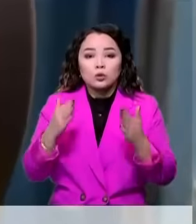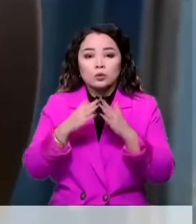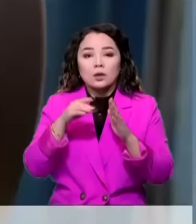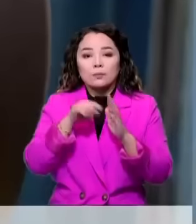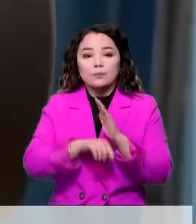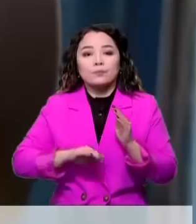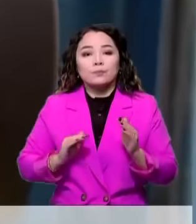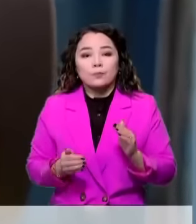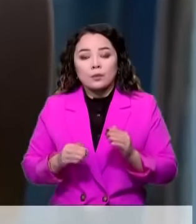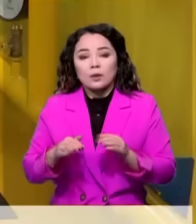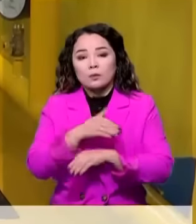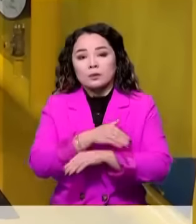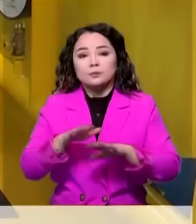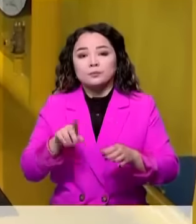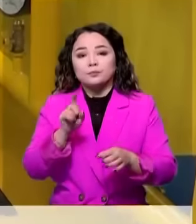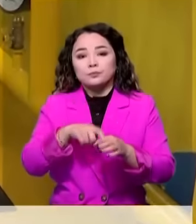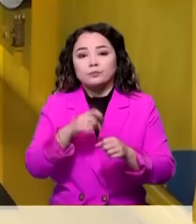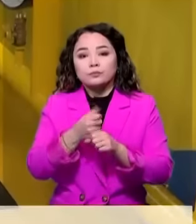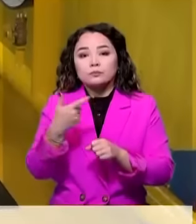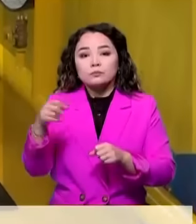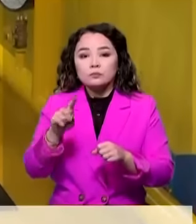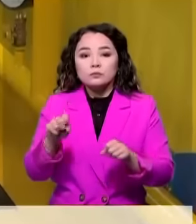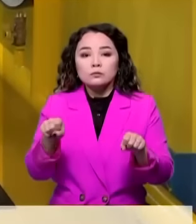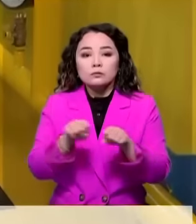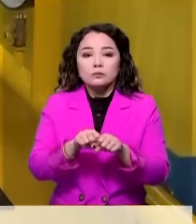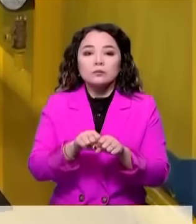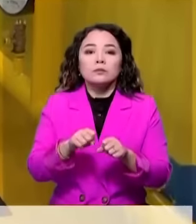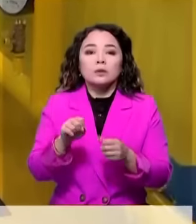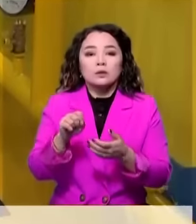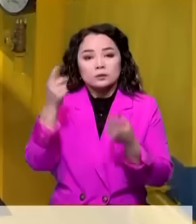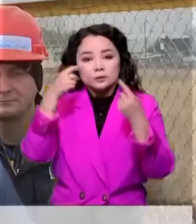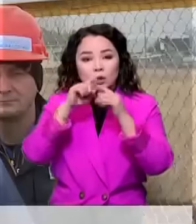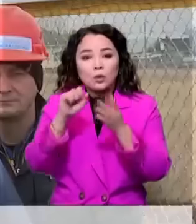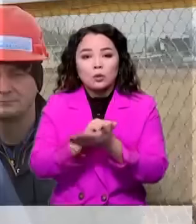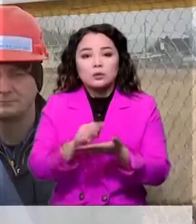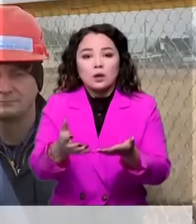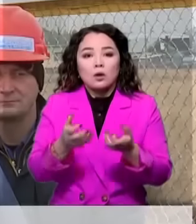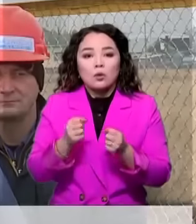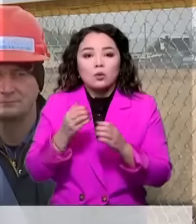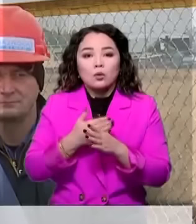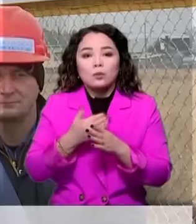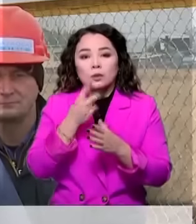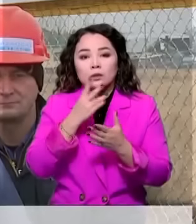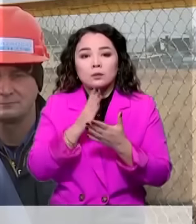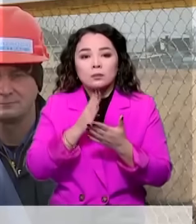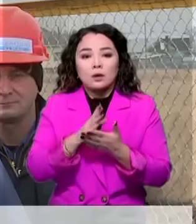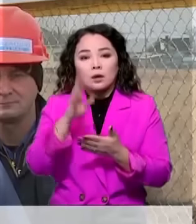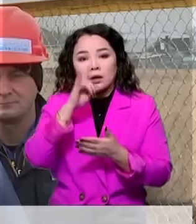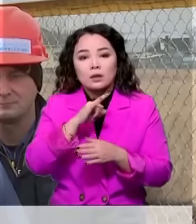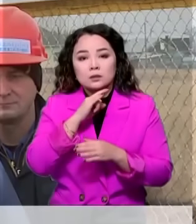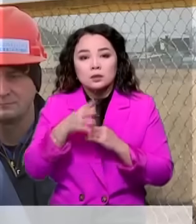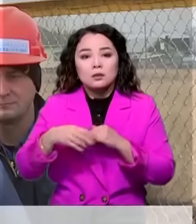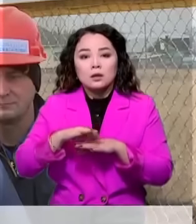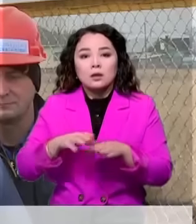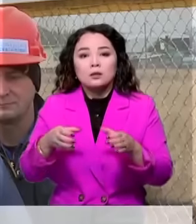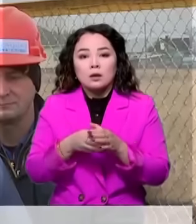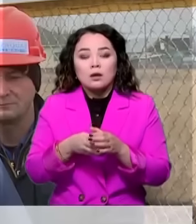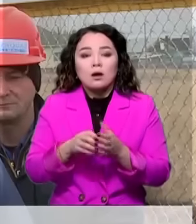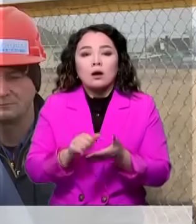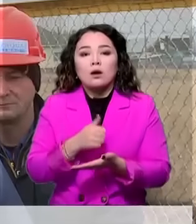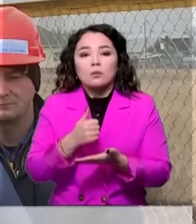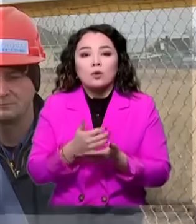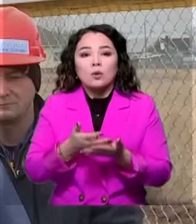меншіктеуге, мекен жайы бойынша тіркелуге, газ қосуға, техникалық құжаттарды алуға көмектеседі. Қазақстан бойынша әкімдіктердің рөлі